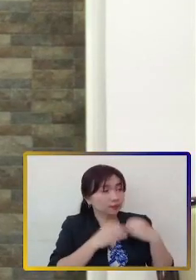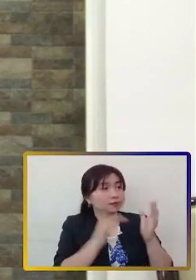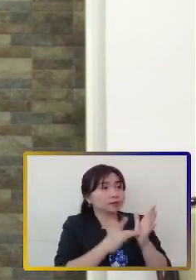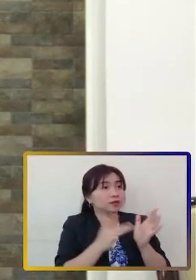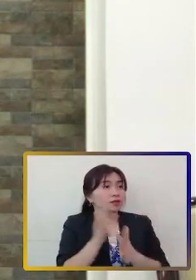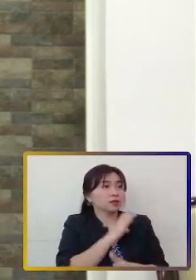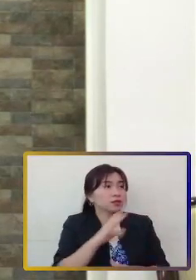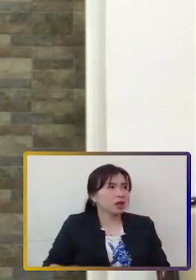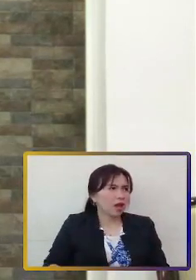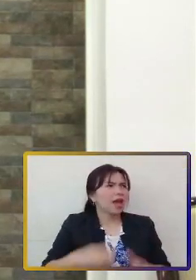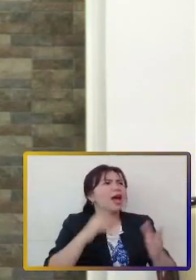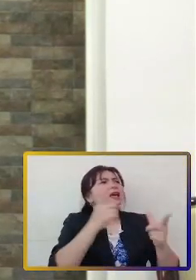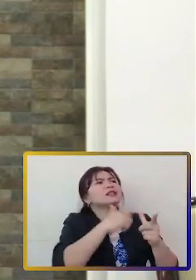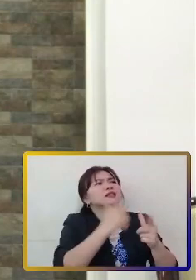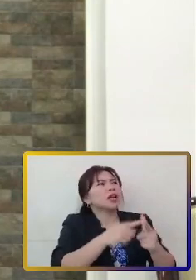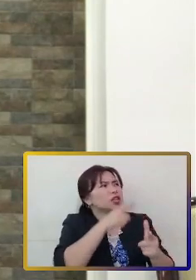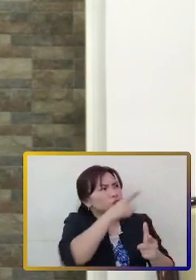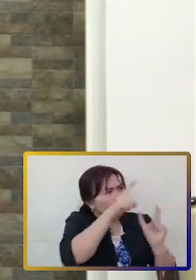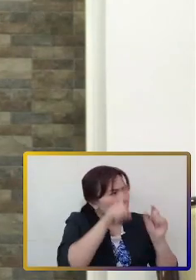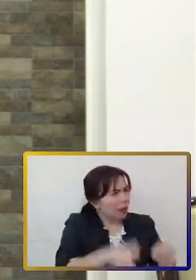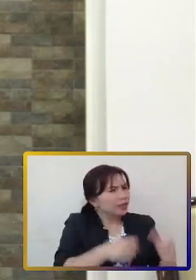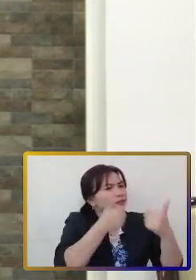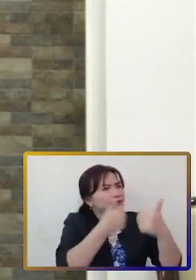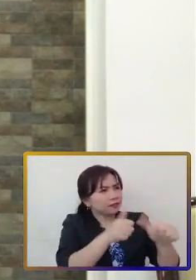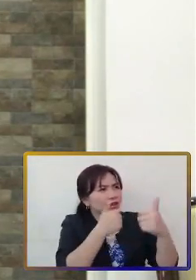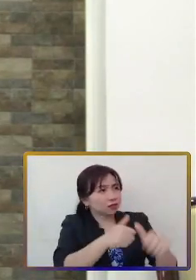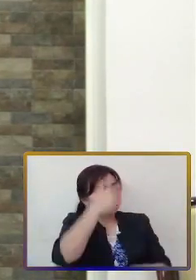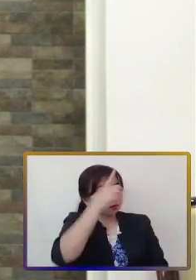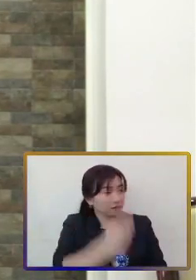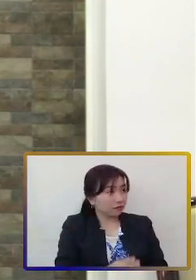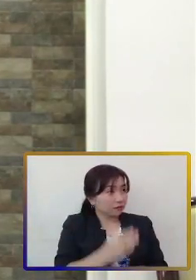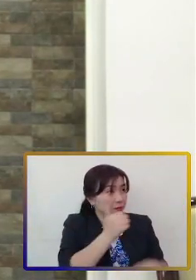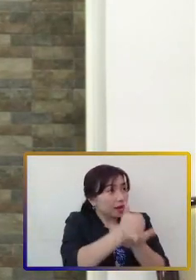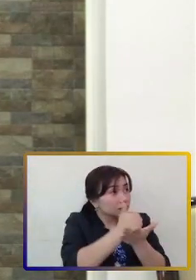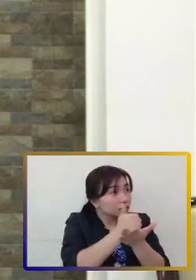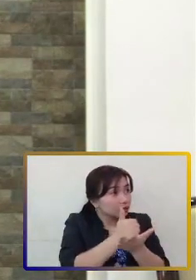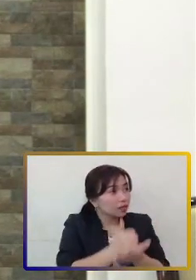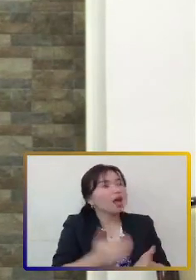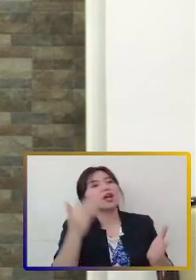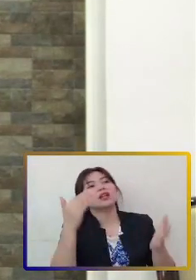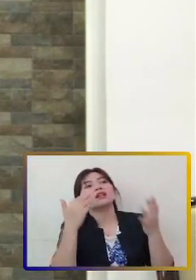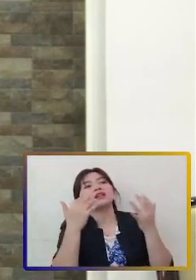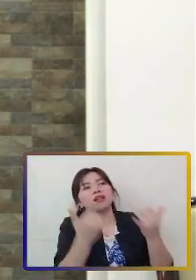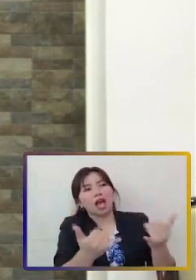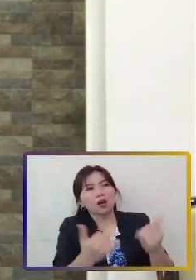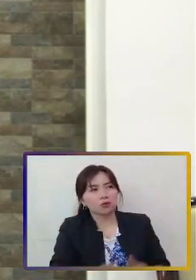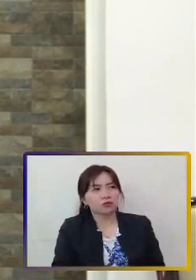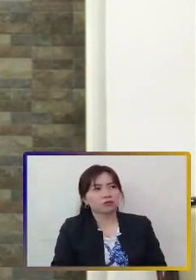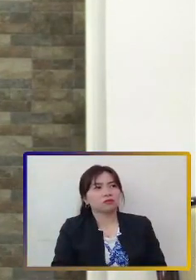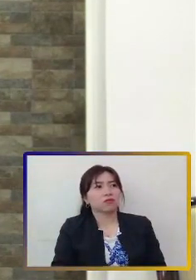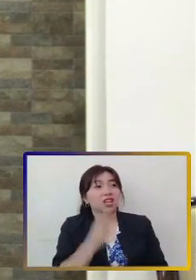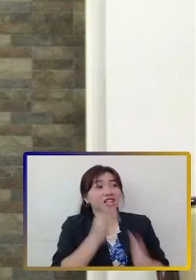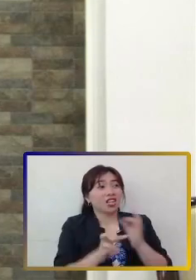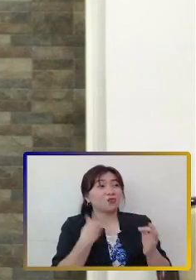siya dapat nasusunod ngayon Punta tayo sa katotohanan Siya ba ang nasusunod